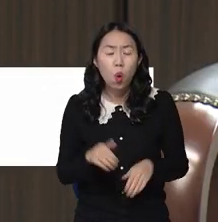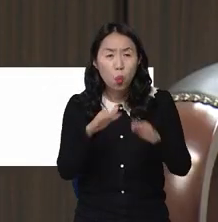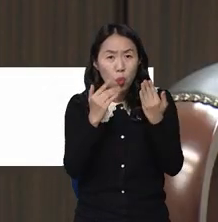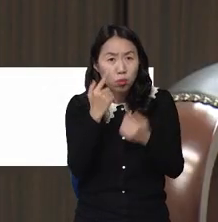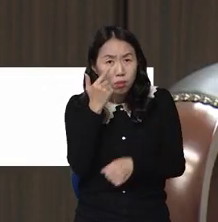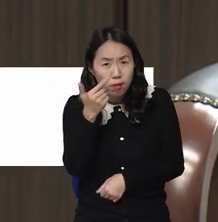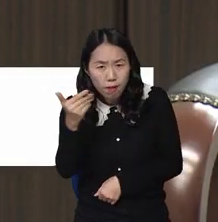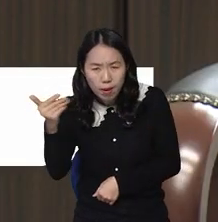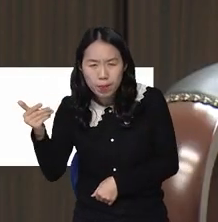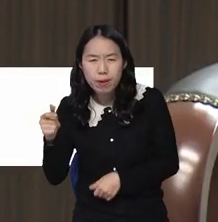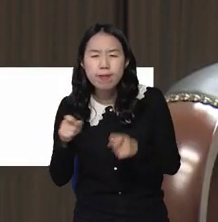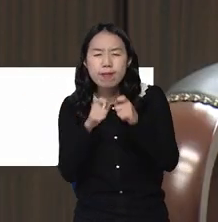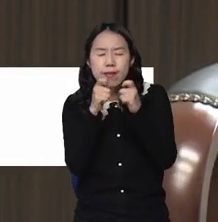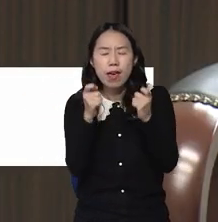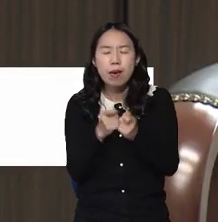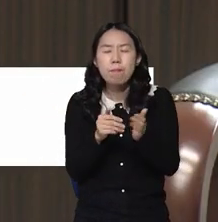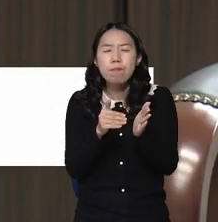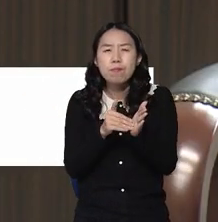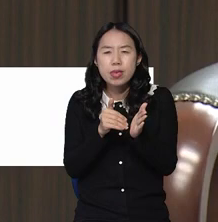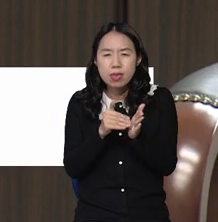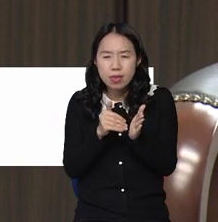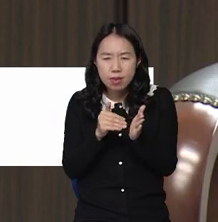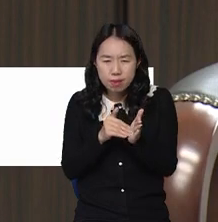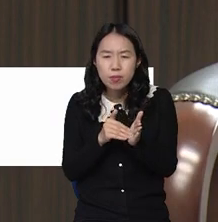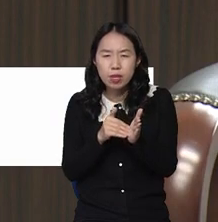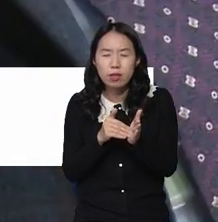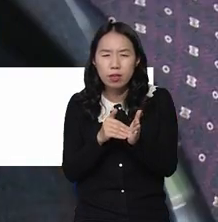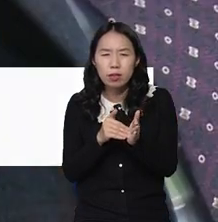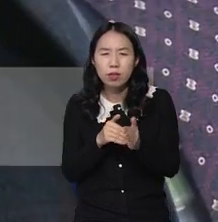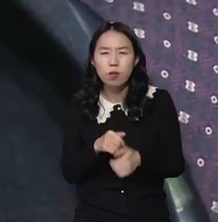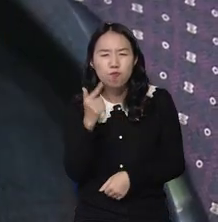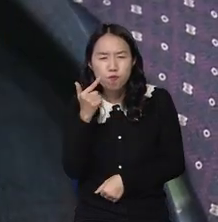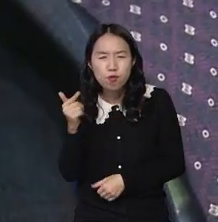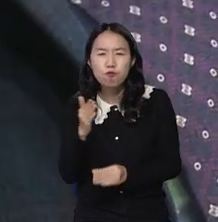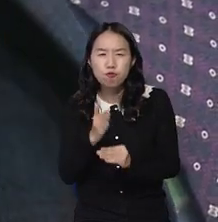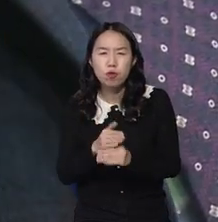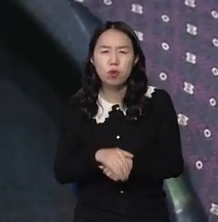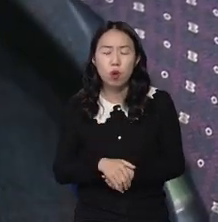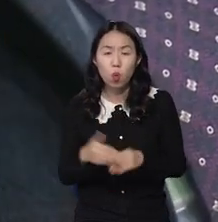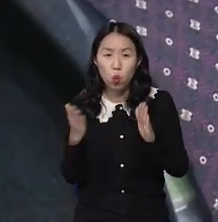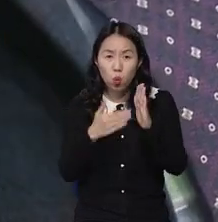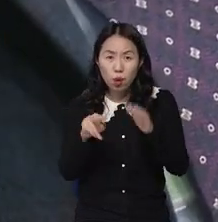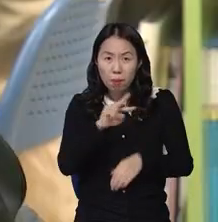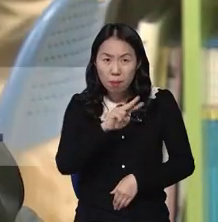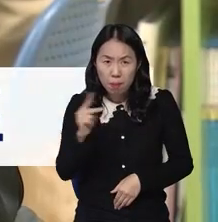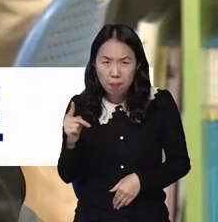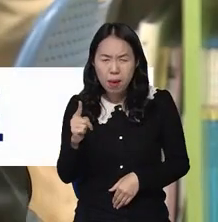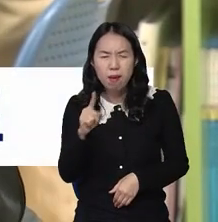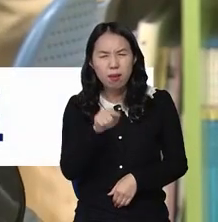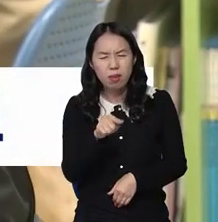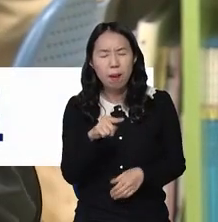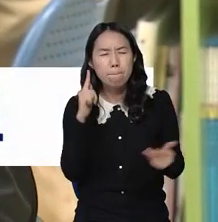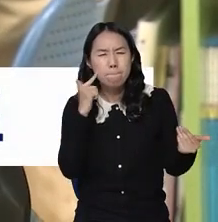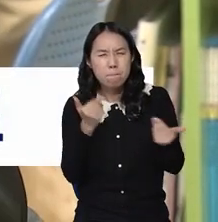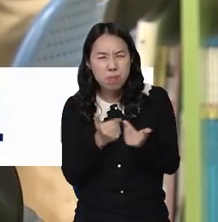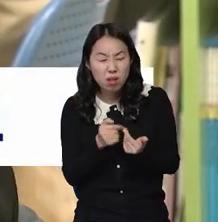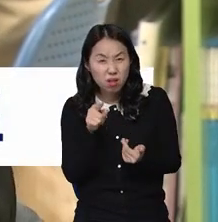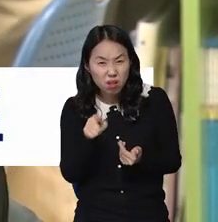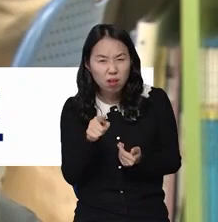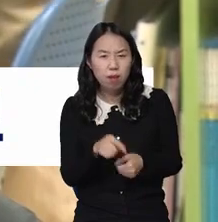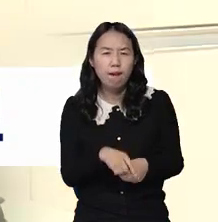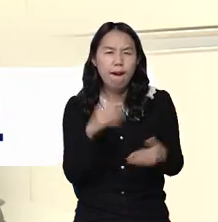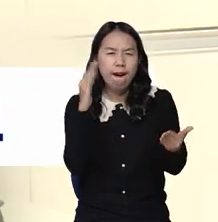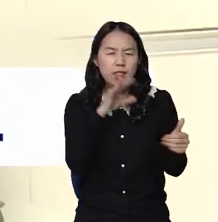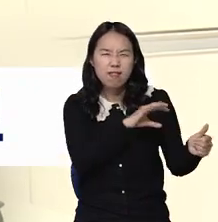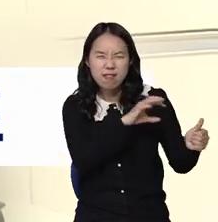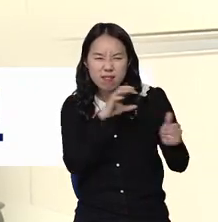정확하게 개인의 그 비밀을 갖다가 유지해서 하고 공립화를 반대하는 학교 측이 어린 학생을 벌모로 기득권을